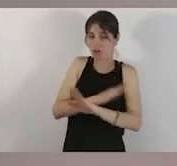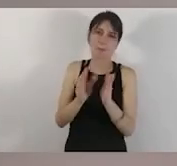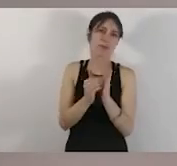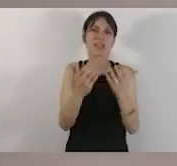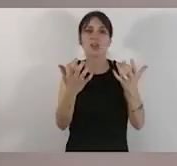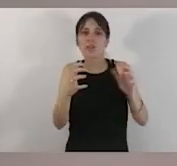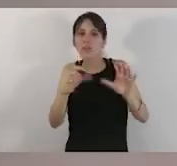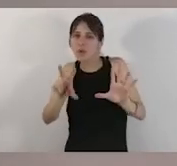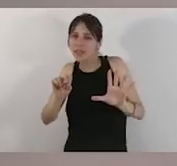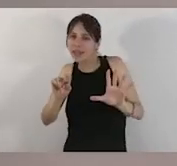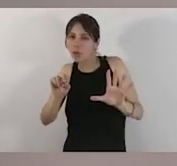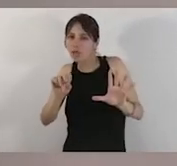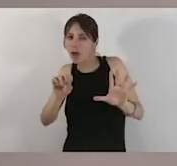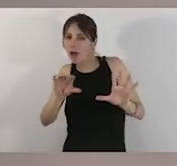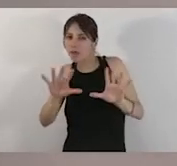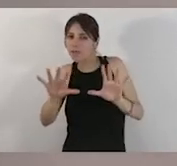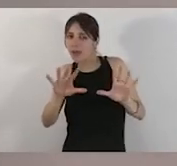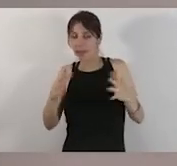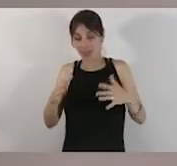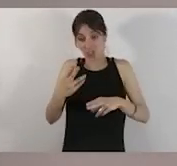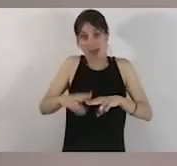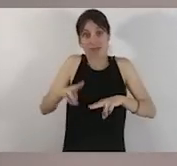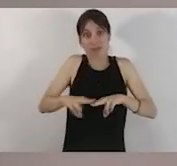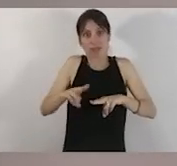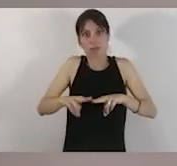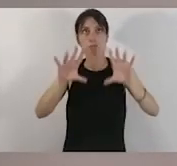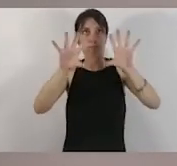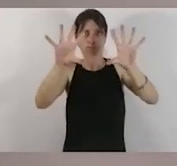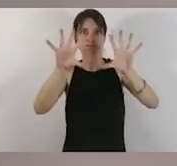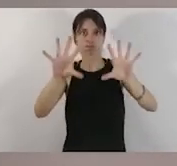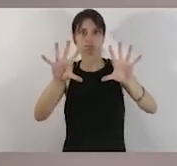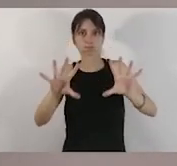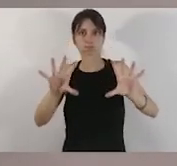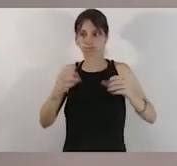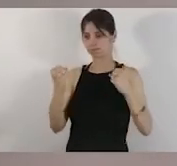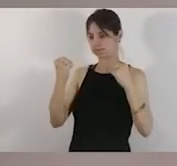1980 et quelques, il y avait déjà eu des travaux de confortement avec une